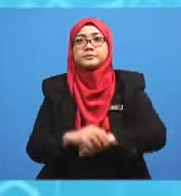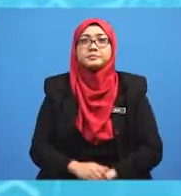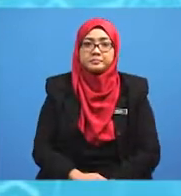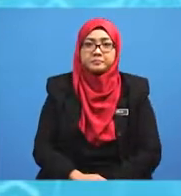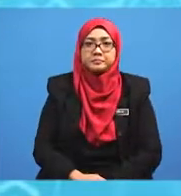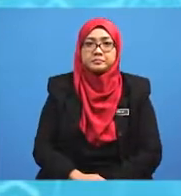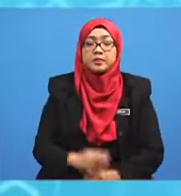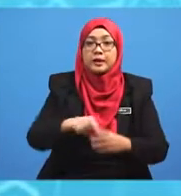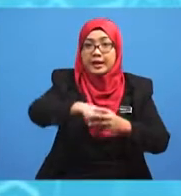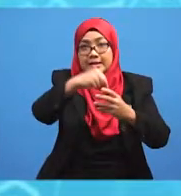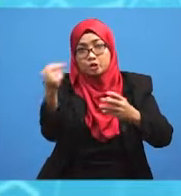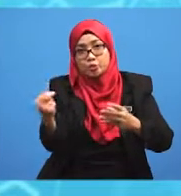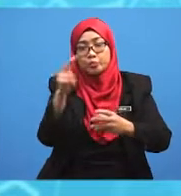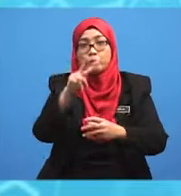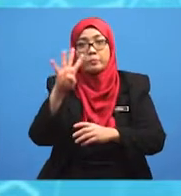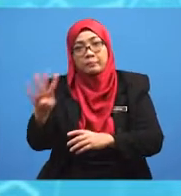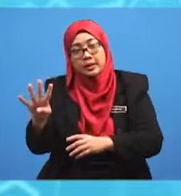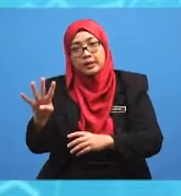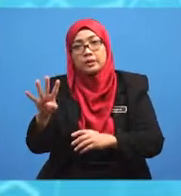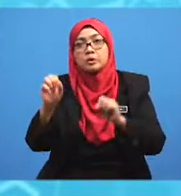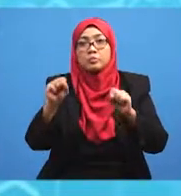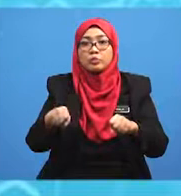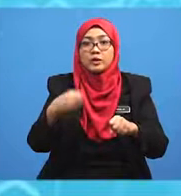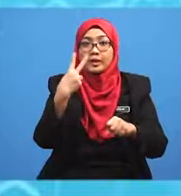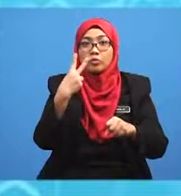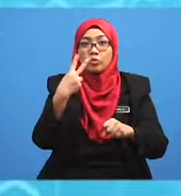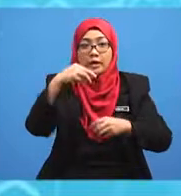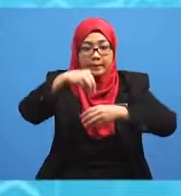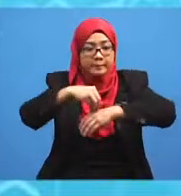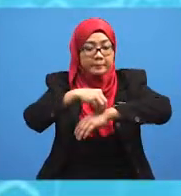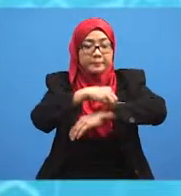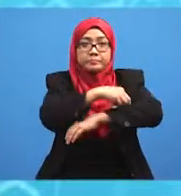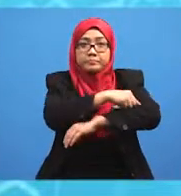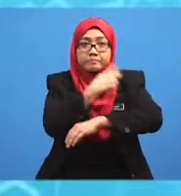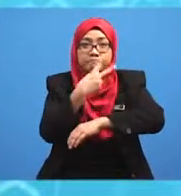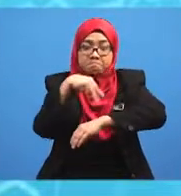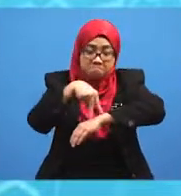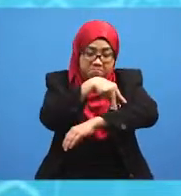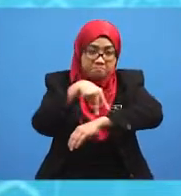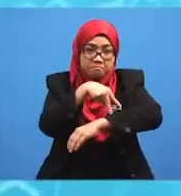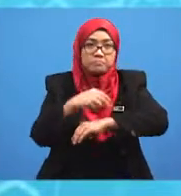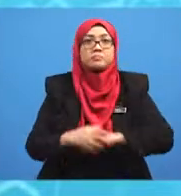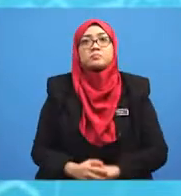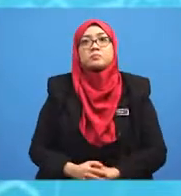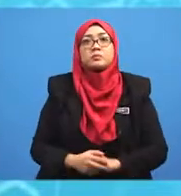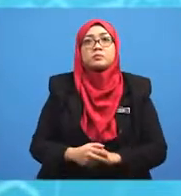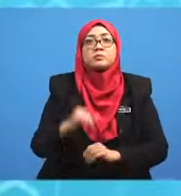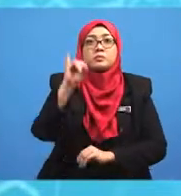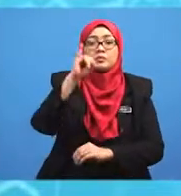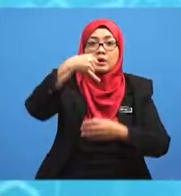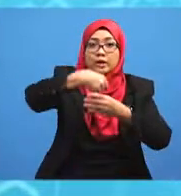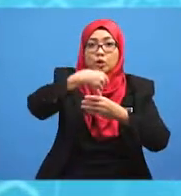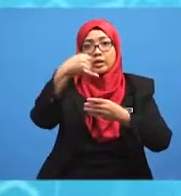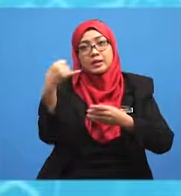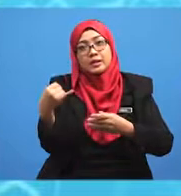darah. Iodin 123 bertindak sebagai penyurih bagi mengesan buah pinggang yang